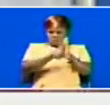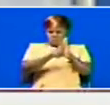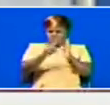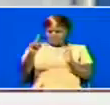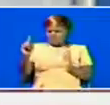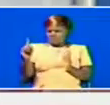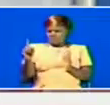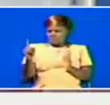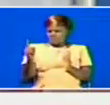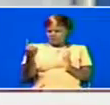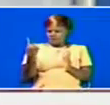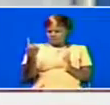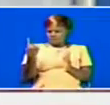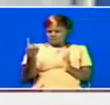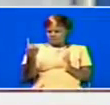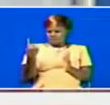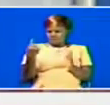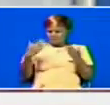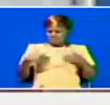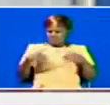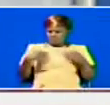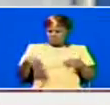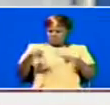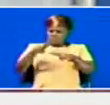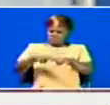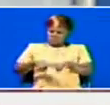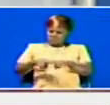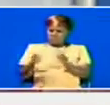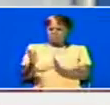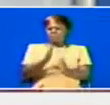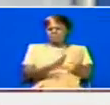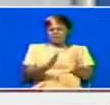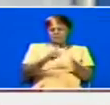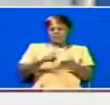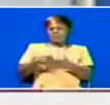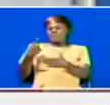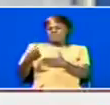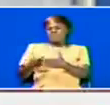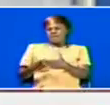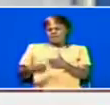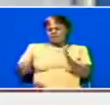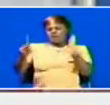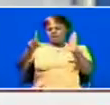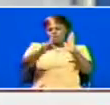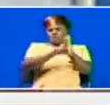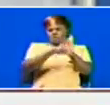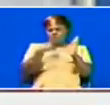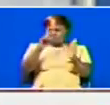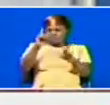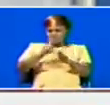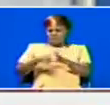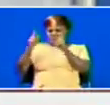kwanza halitokei tu, watu wanakaa chini na kulipanga. Alafu pia kanuni za sheria ni kwamba pale